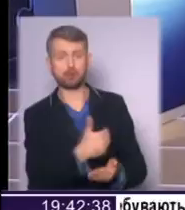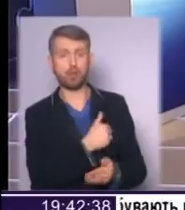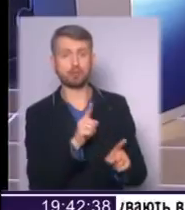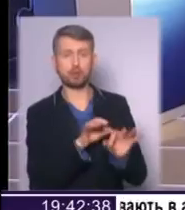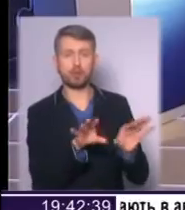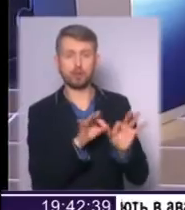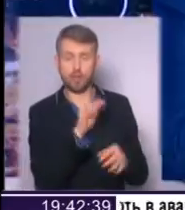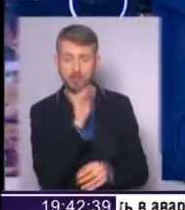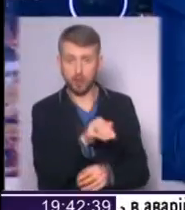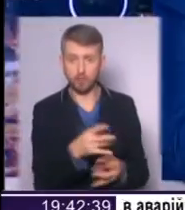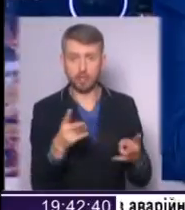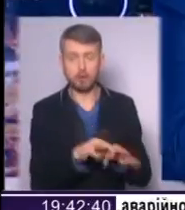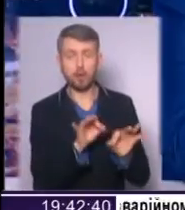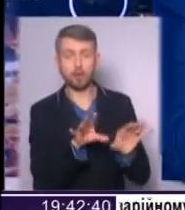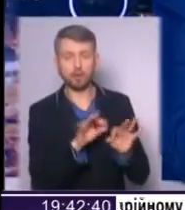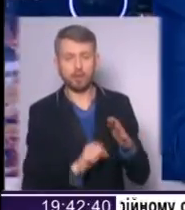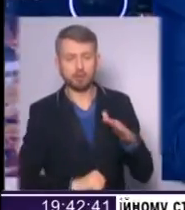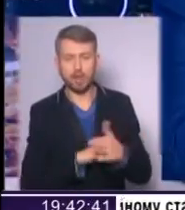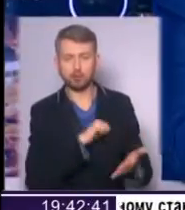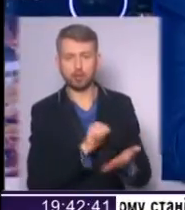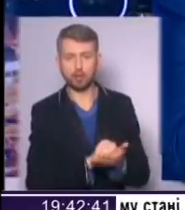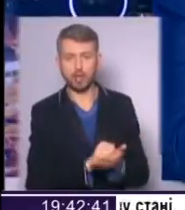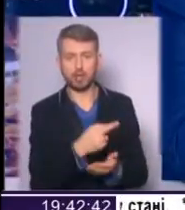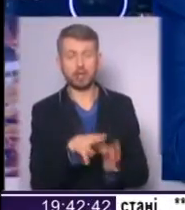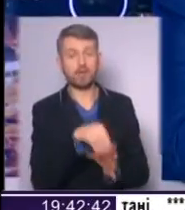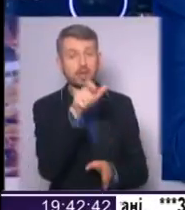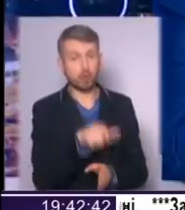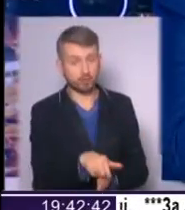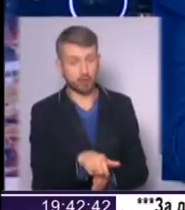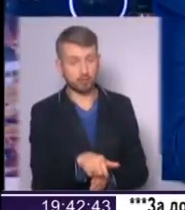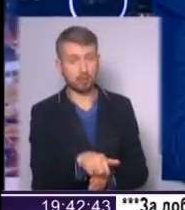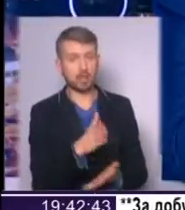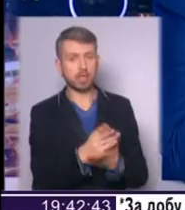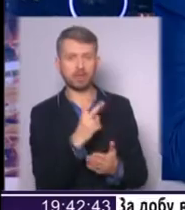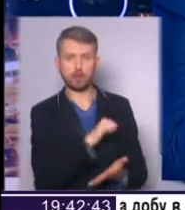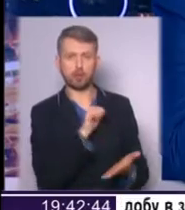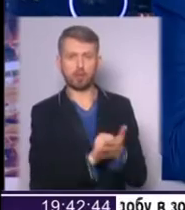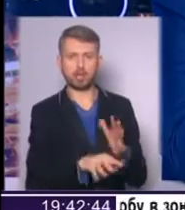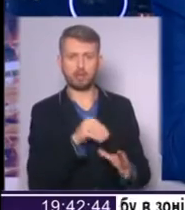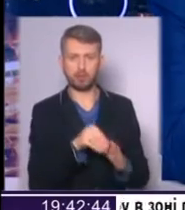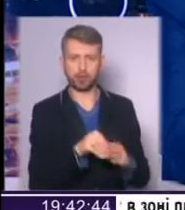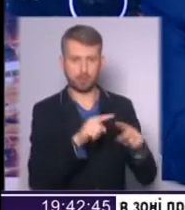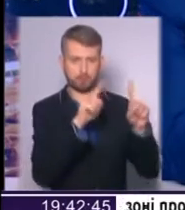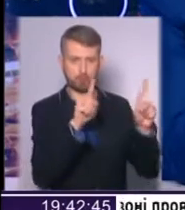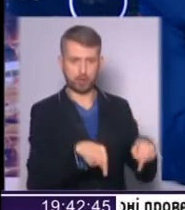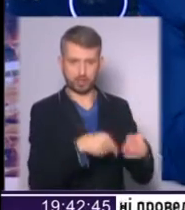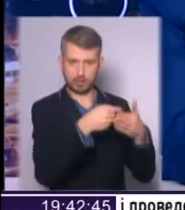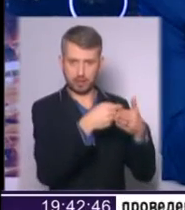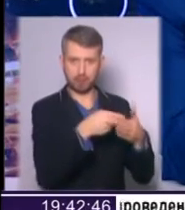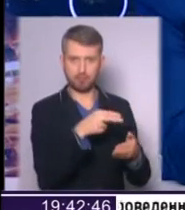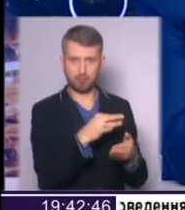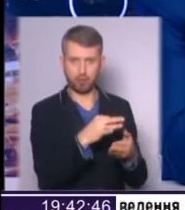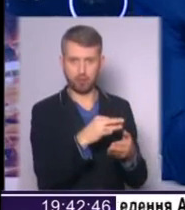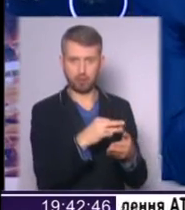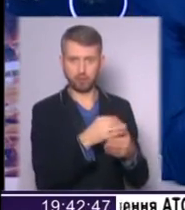треба коментувати, спираючись на документи. Для виборця, для громадянина України є два документи на вибори. Так. Бюлетень по багатомандатному округу